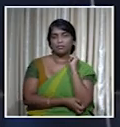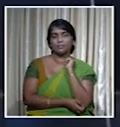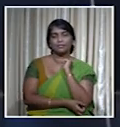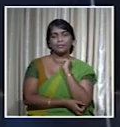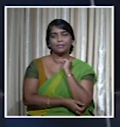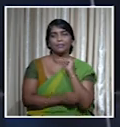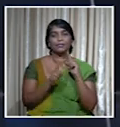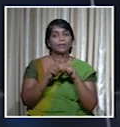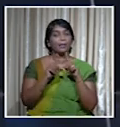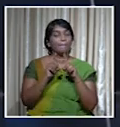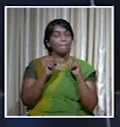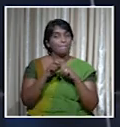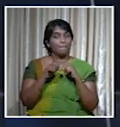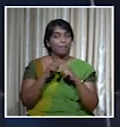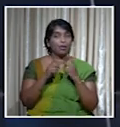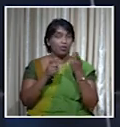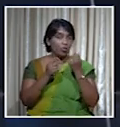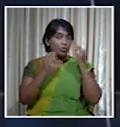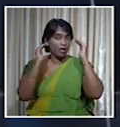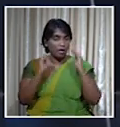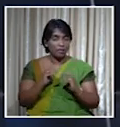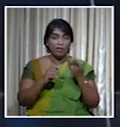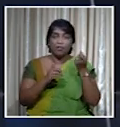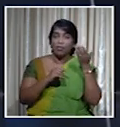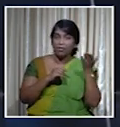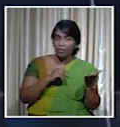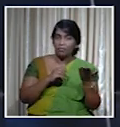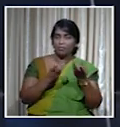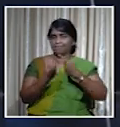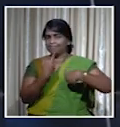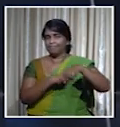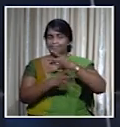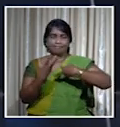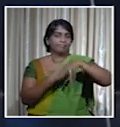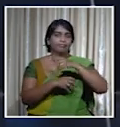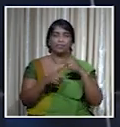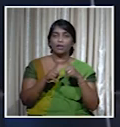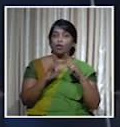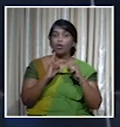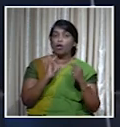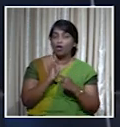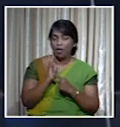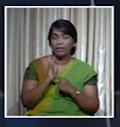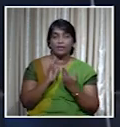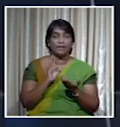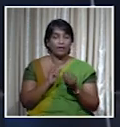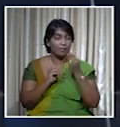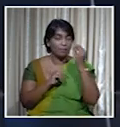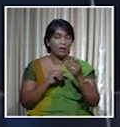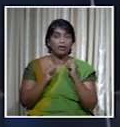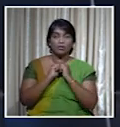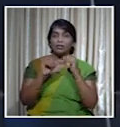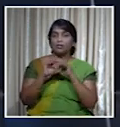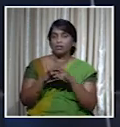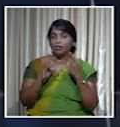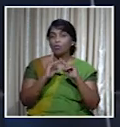ඒ එතන ප්‍රශ්නේ තියෙන්නේ වෙන් කරන මුදල අඩු වුණාම තියෙන මුදල ඇතුළේ කරකවන්න හදන ඔක්කොම. එතකොට අතිකාල දෙන්න වෙන්නේ බඳවා ගැනීම නැති වුණාම.